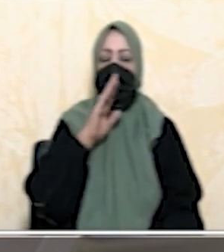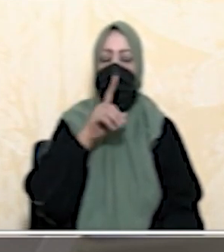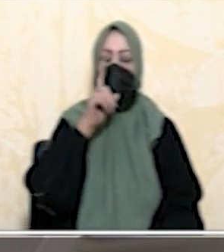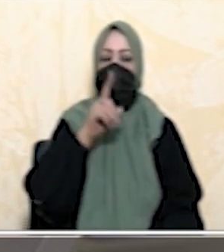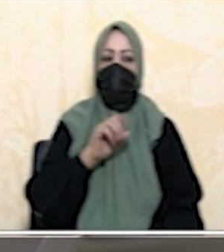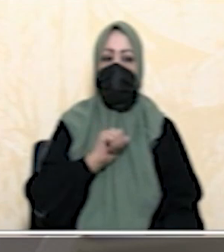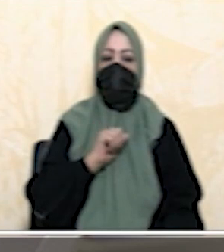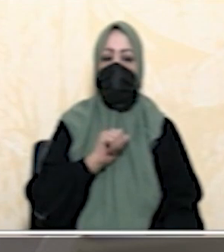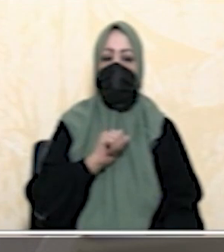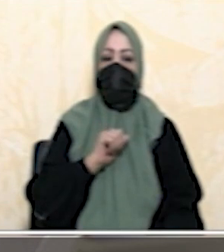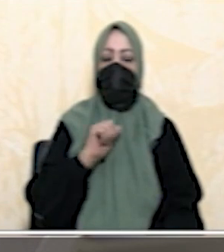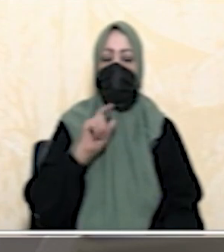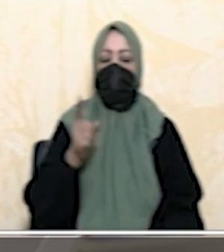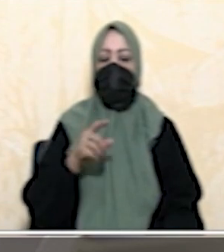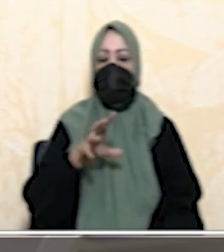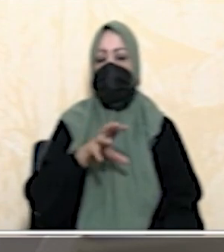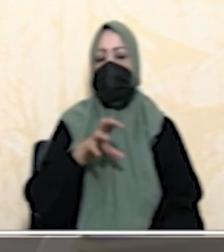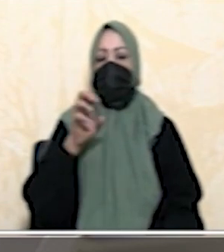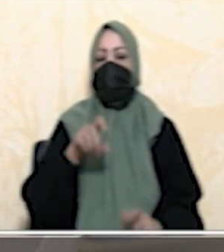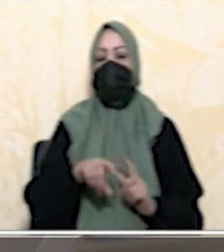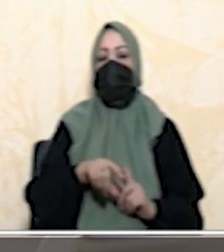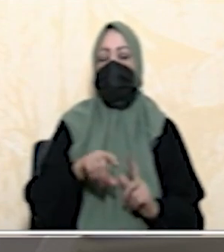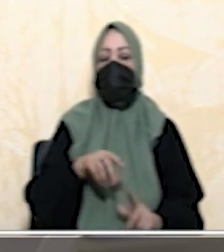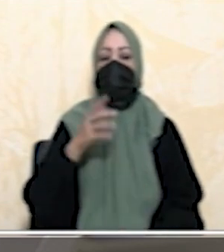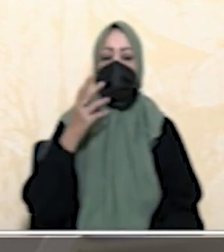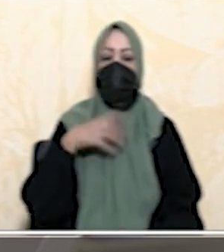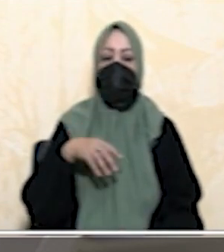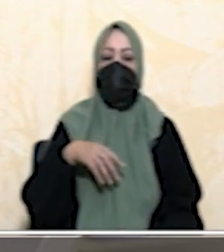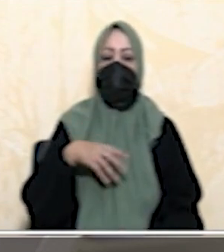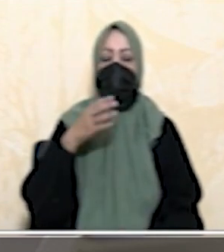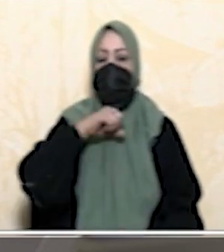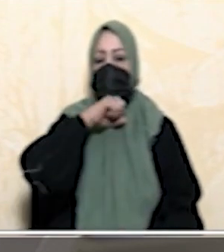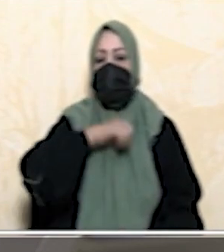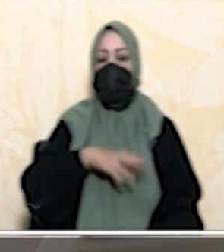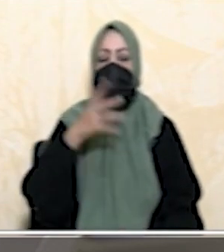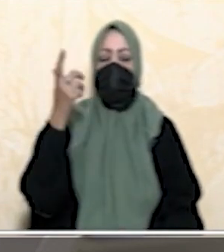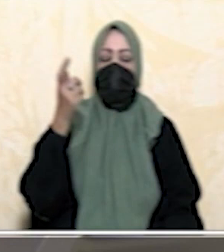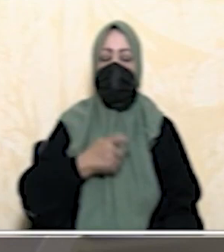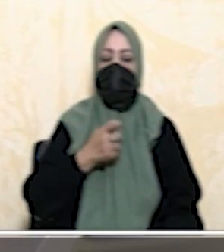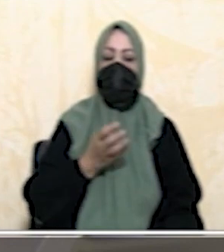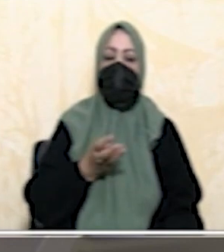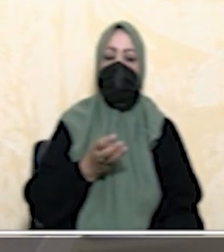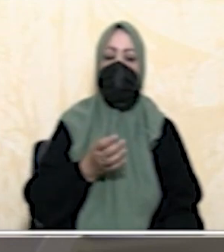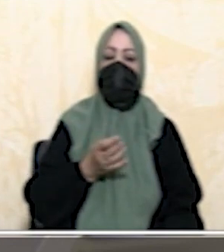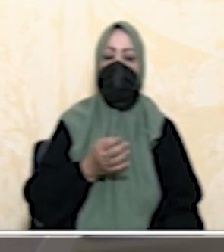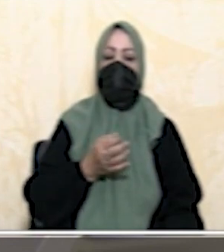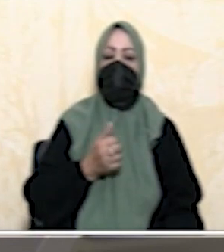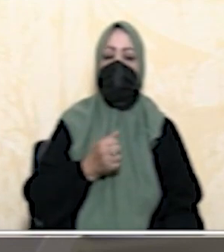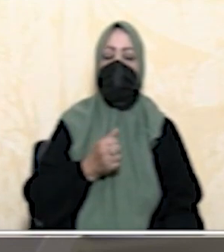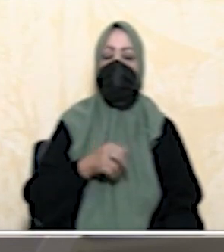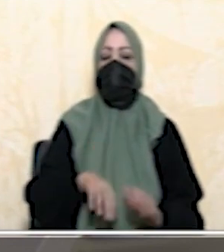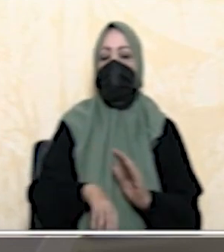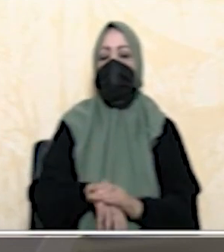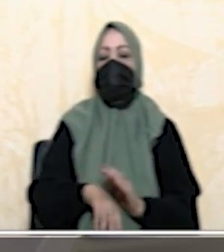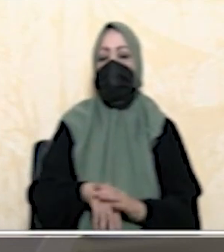يكثر التسبيح، وجاء في سنن أبي داود أنه كان يسبح بيمناه، باليد اليمنى، وهذا أفضل. لكن لو سبحت باليسرى فهو